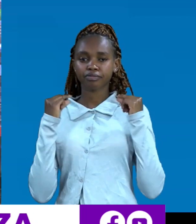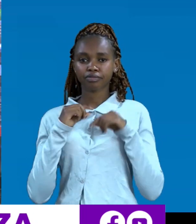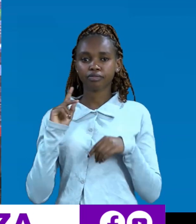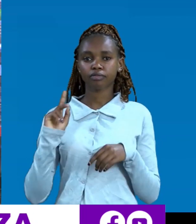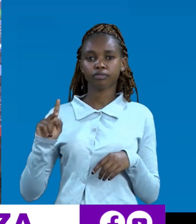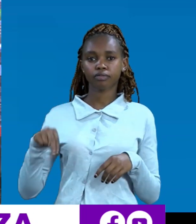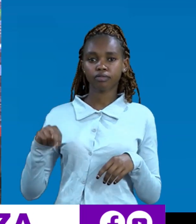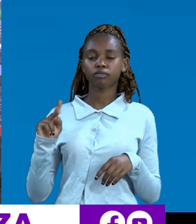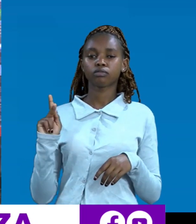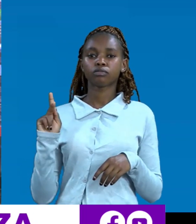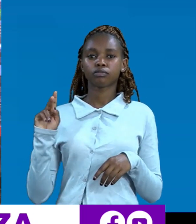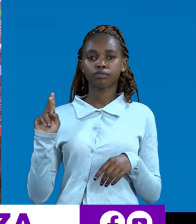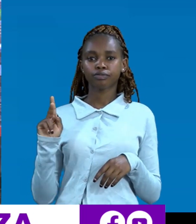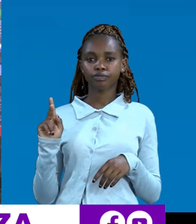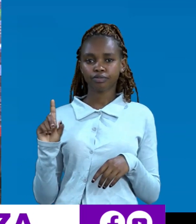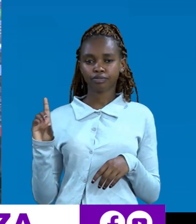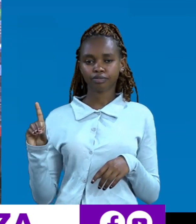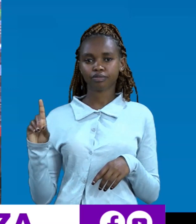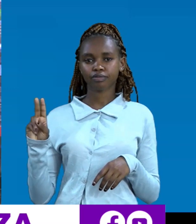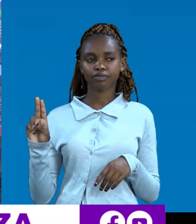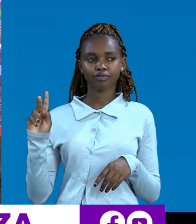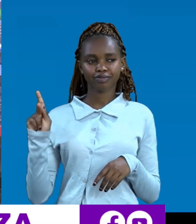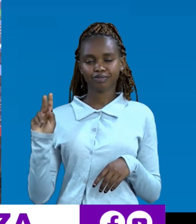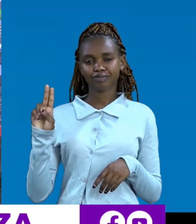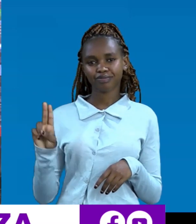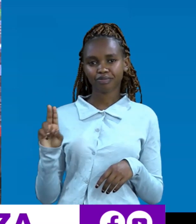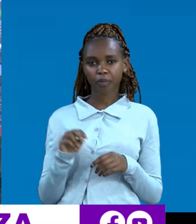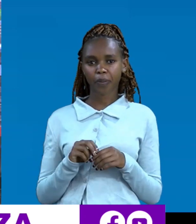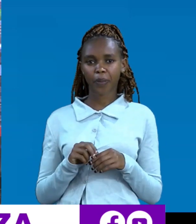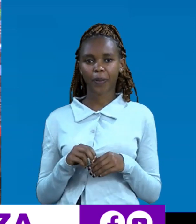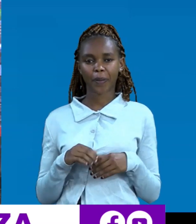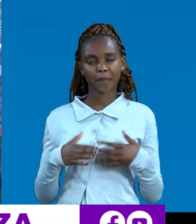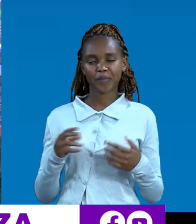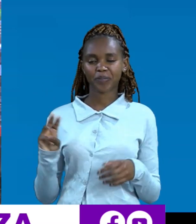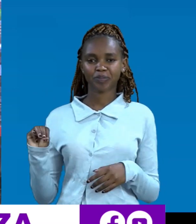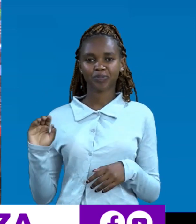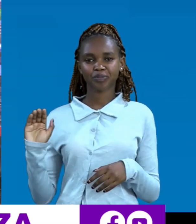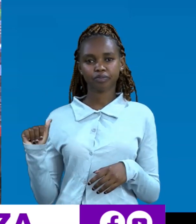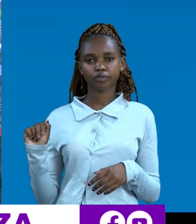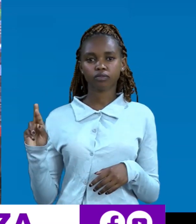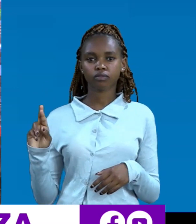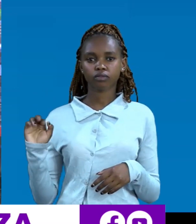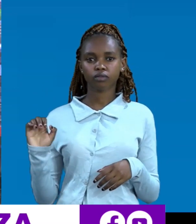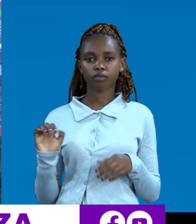Nimesema leo kwanza mniite Maria. Nduko ama Maria kwa leo tu. Na big